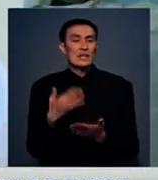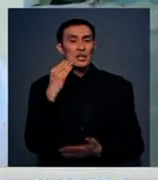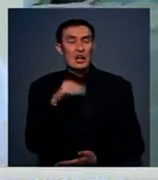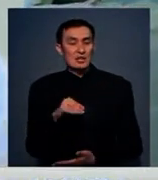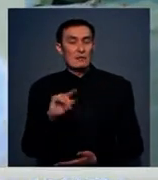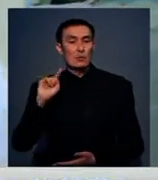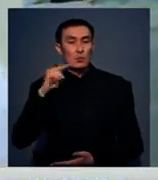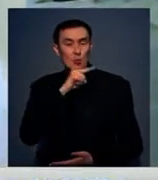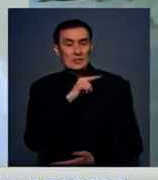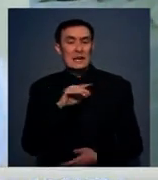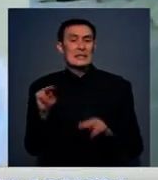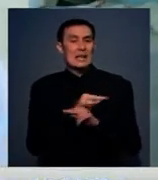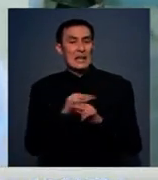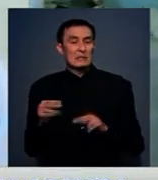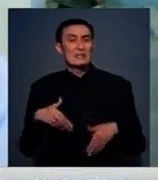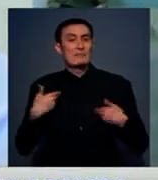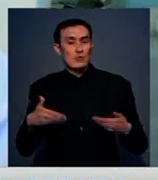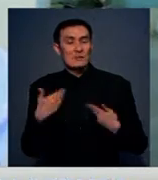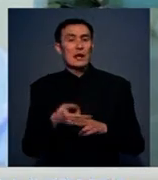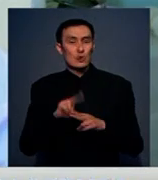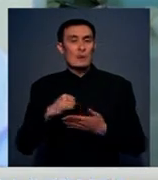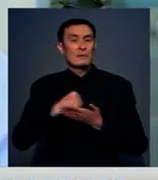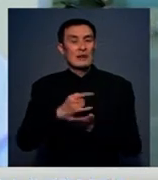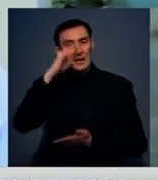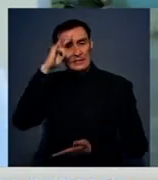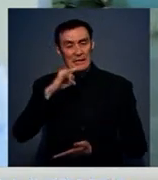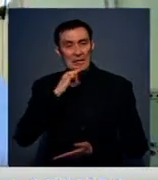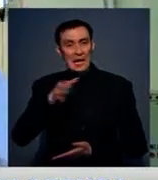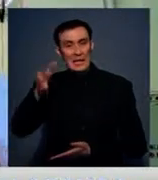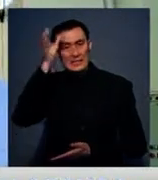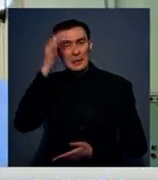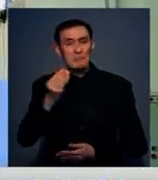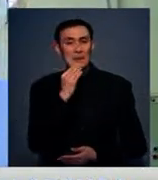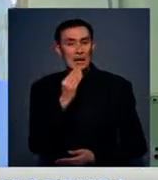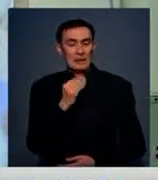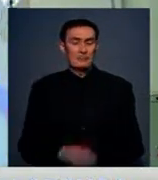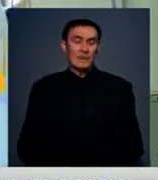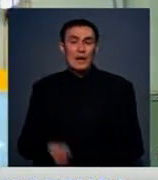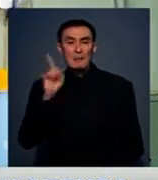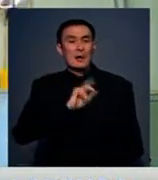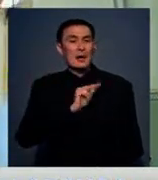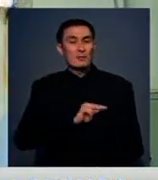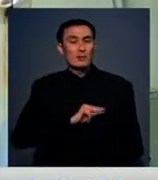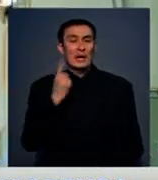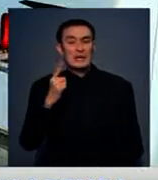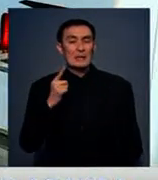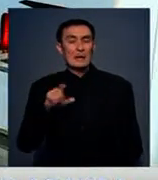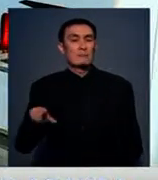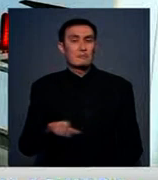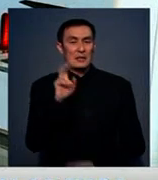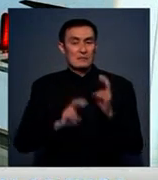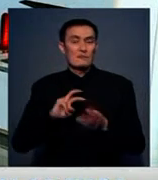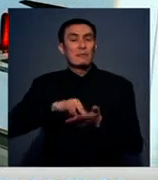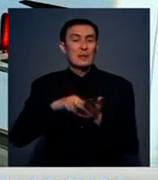качества продукта, целебные свойства которого подтвердила Казахская академия питания. Пока в цеху работает одна производственная линия. В